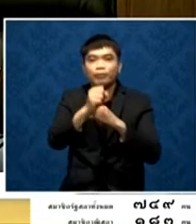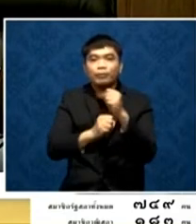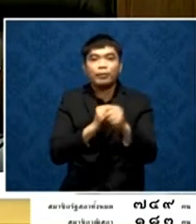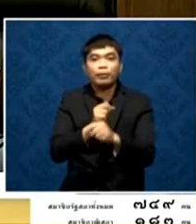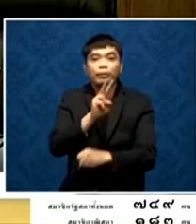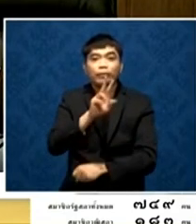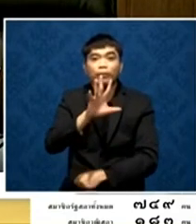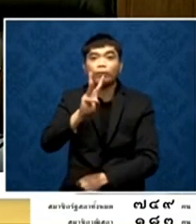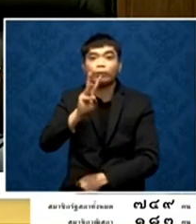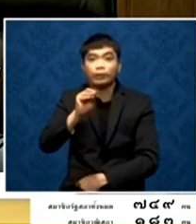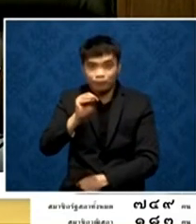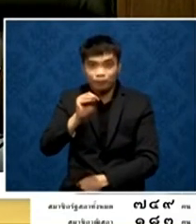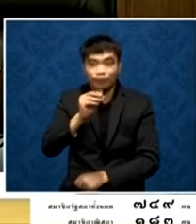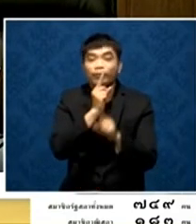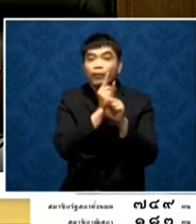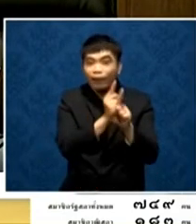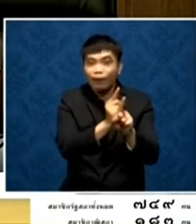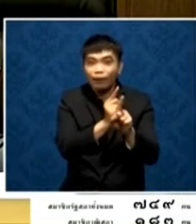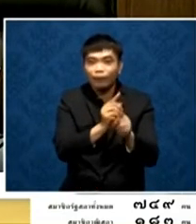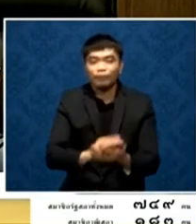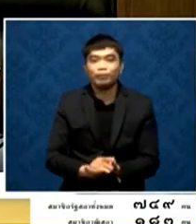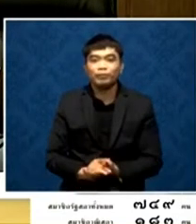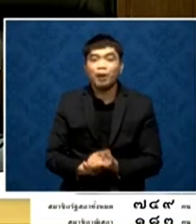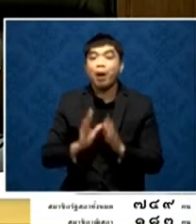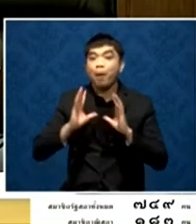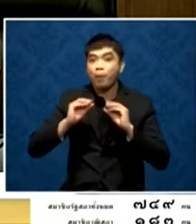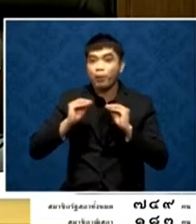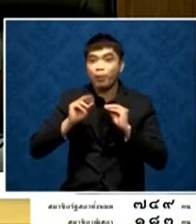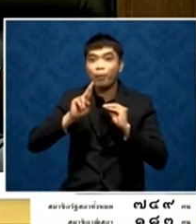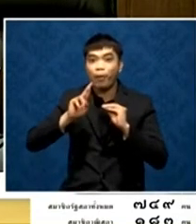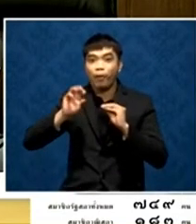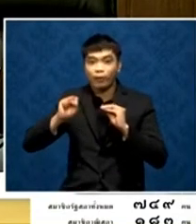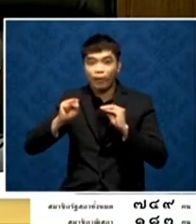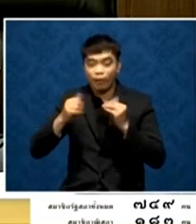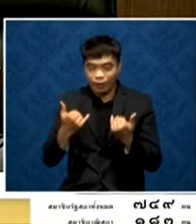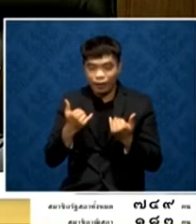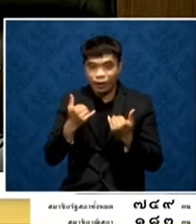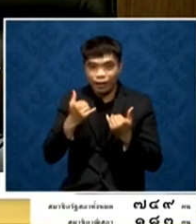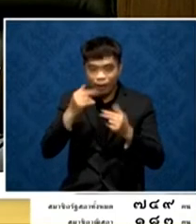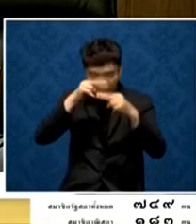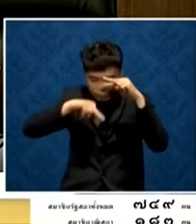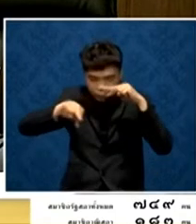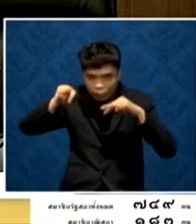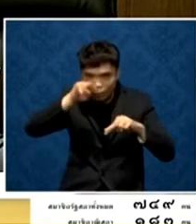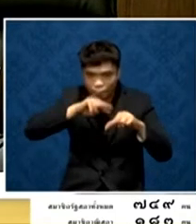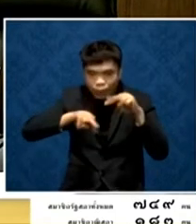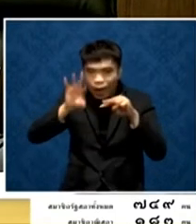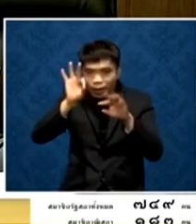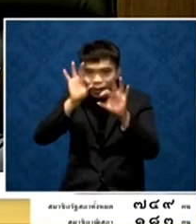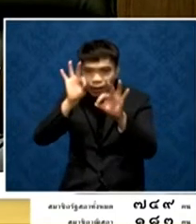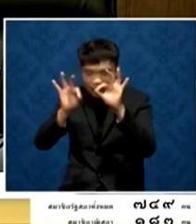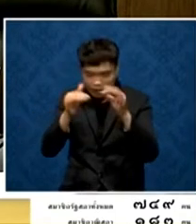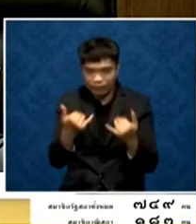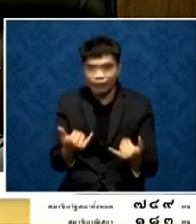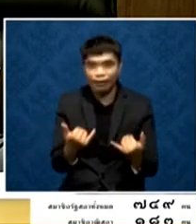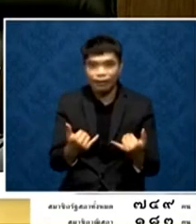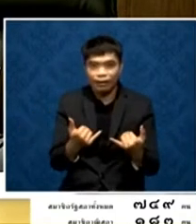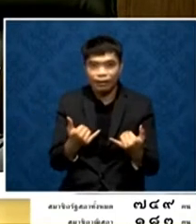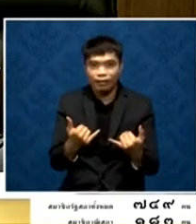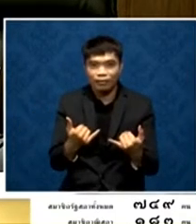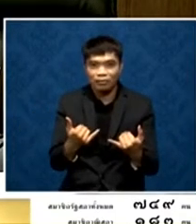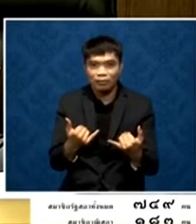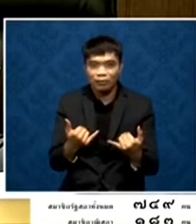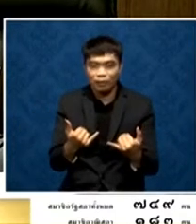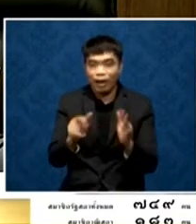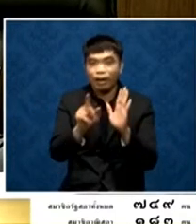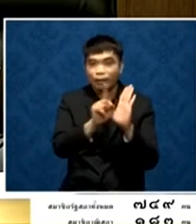าโหนกกต.โหนสารรัฐธรรมนูญอย่างที่เราคาดไง นะครับขณะที่ สารรัฐธรรมนูญได้รองรับในทางธุรการแล้ว